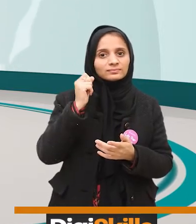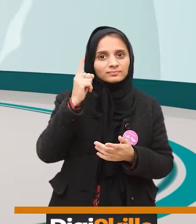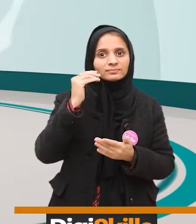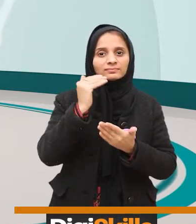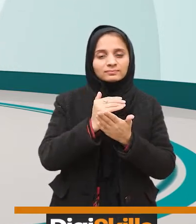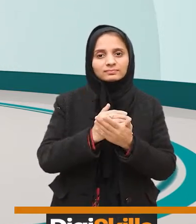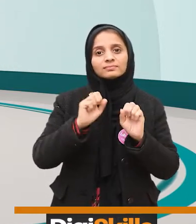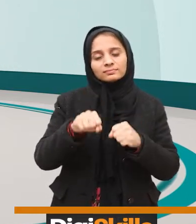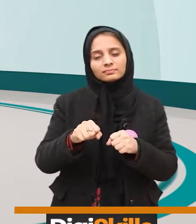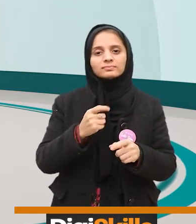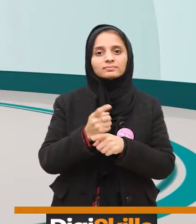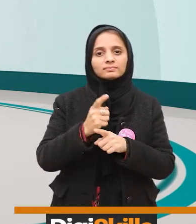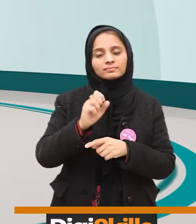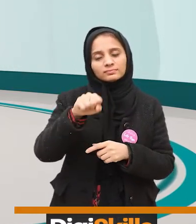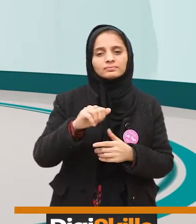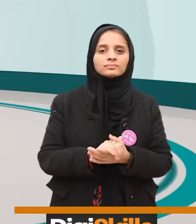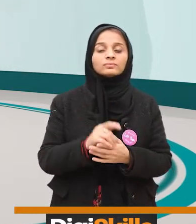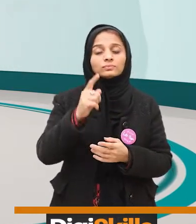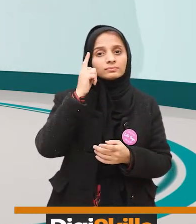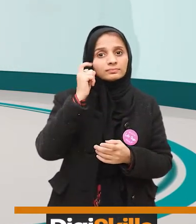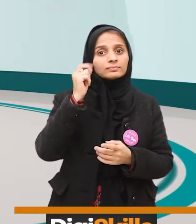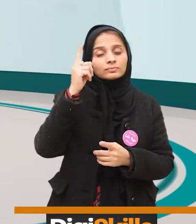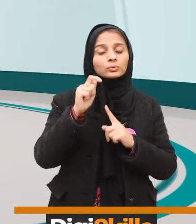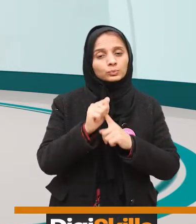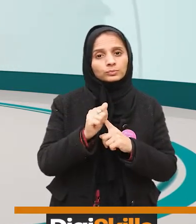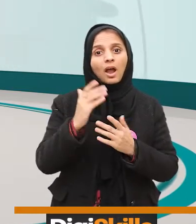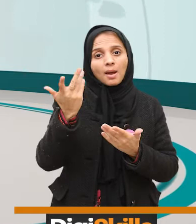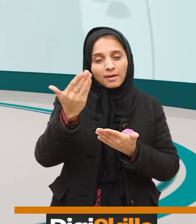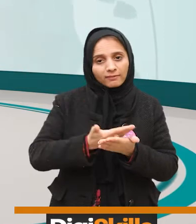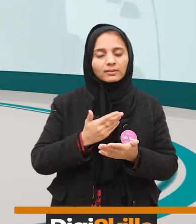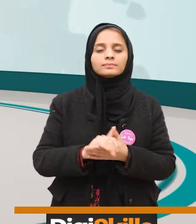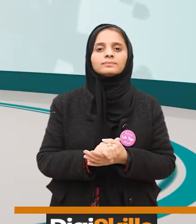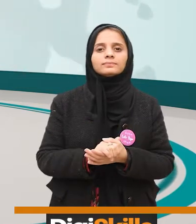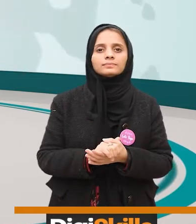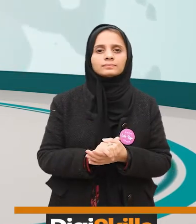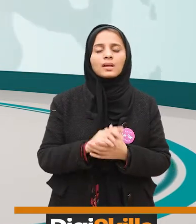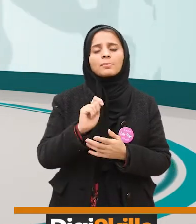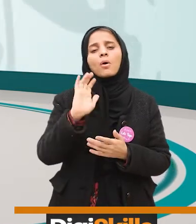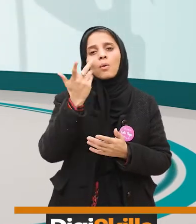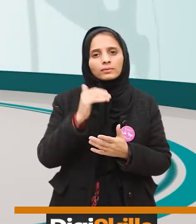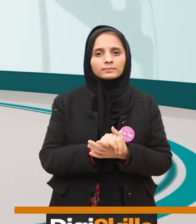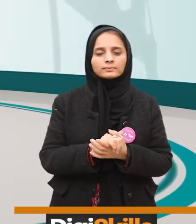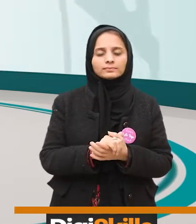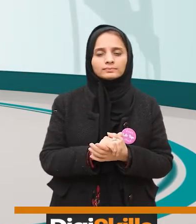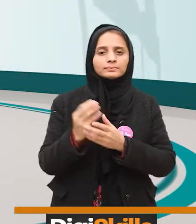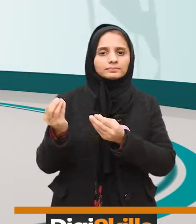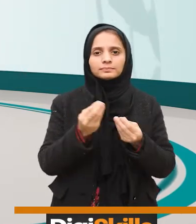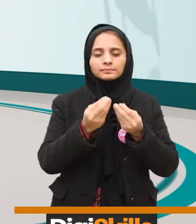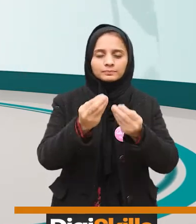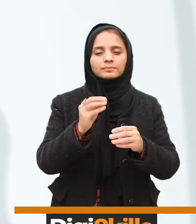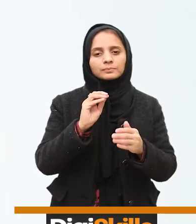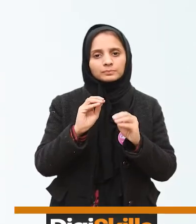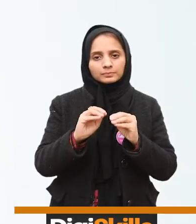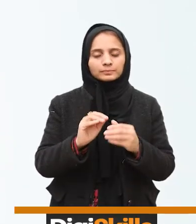تمام ٹرکس آزمانی چاہیے جو آپ کے لیے نیا کام یا کام لانے میں